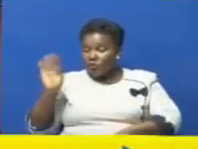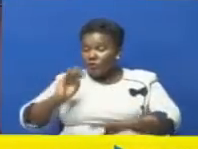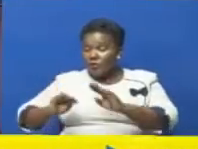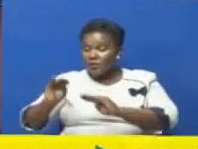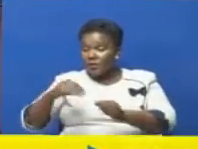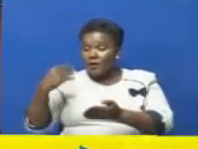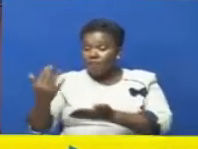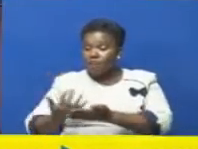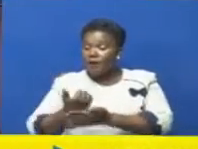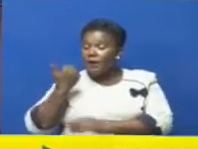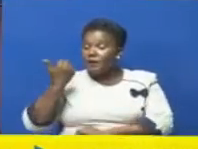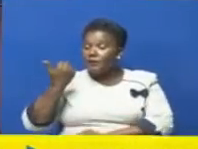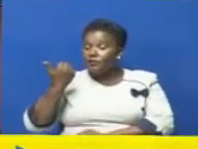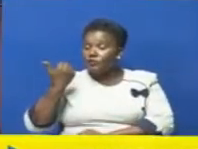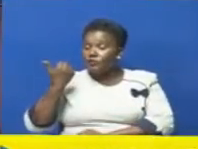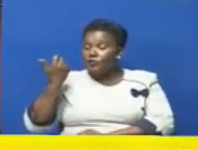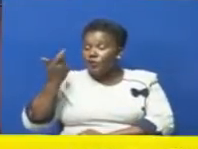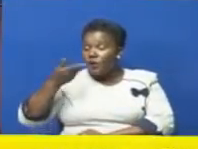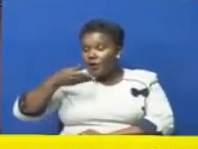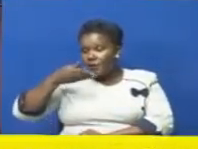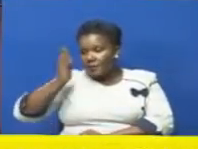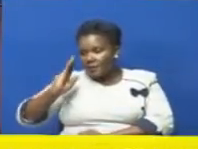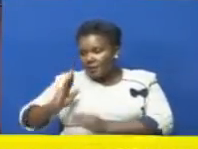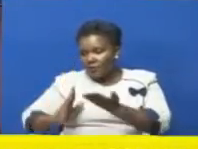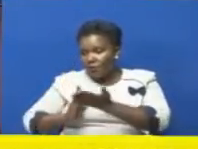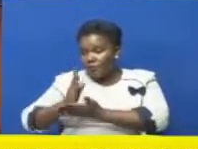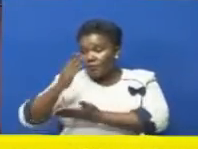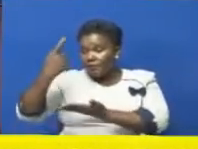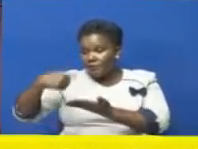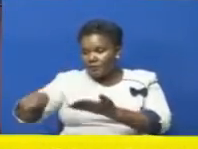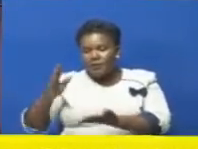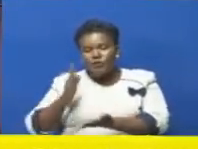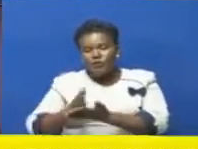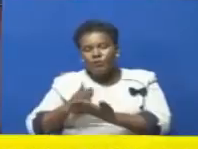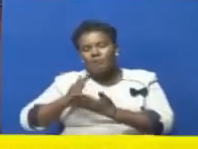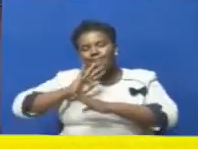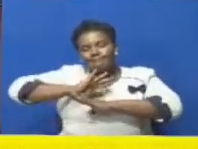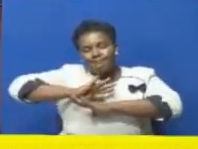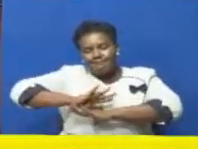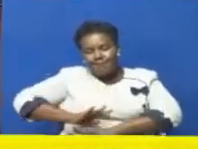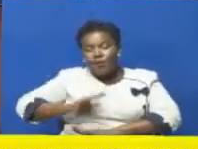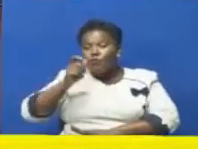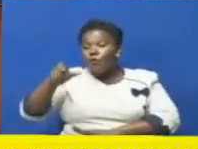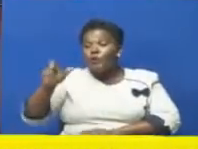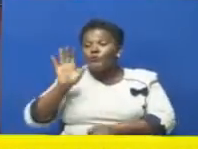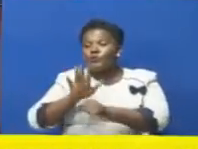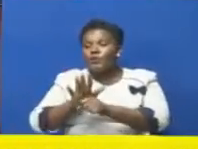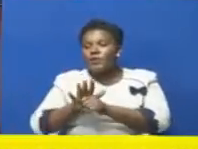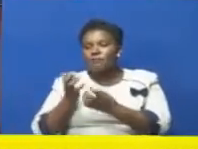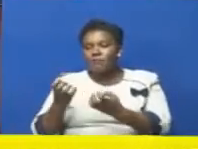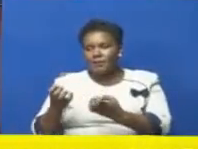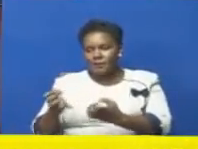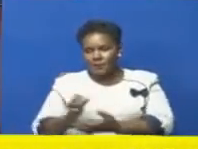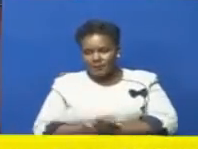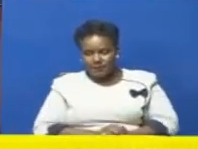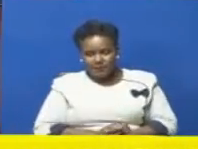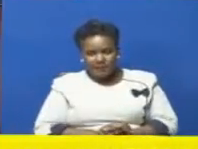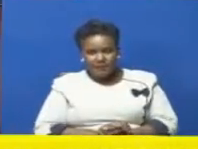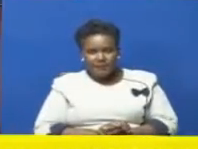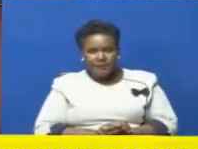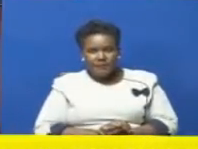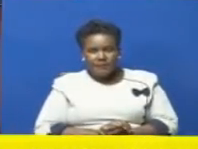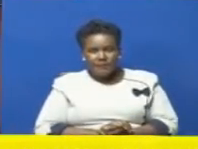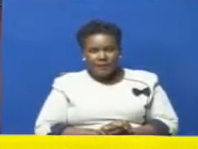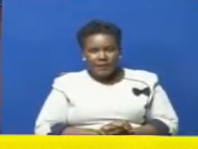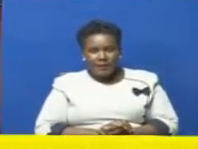ya serikali kupitia kodi ni faraja kwa Watanzania wengi, hasa wa kipato cha chini, katika uchumi wao